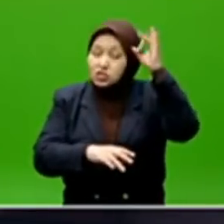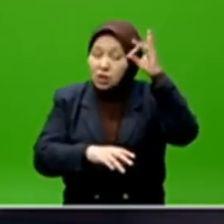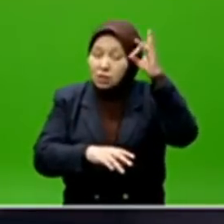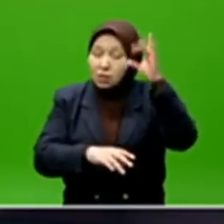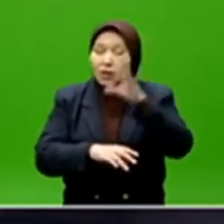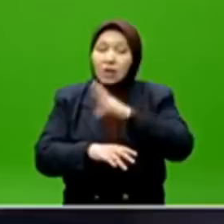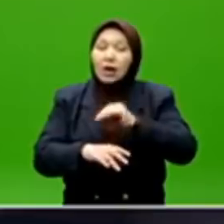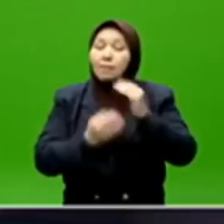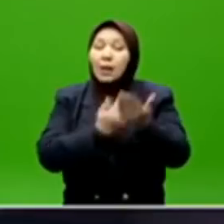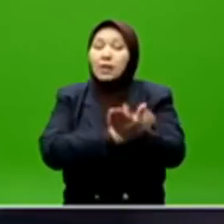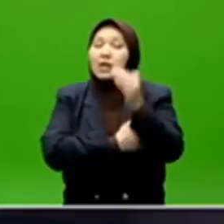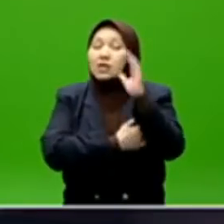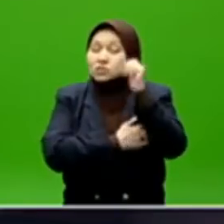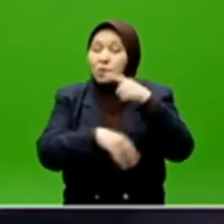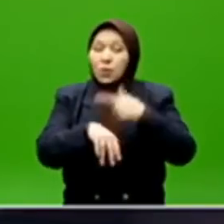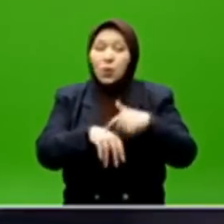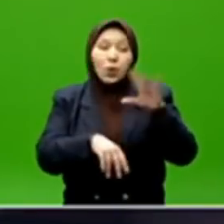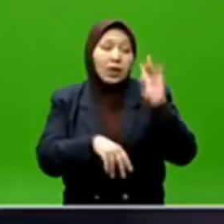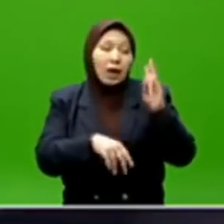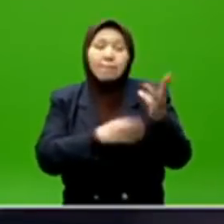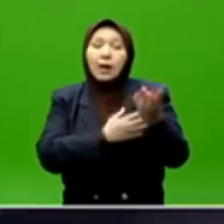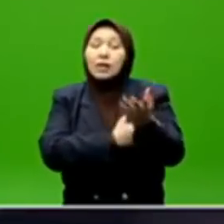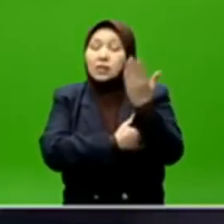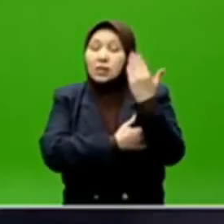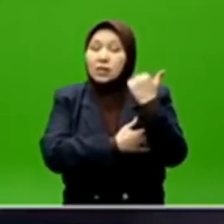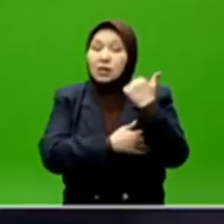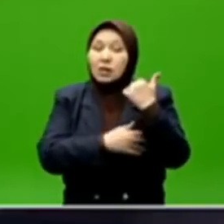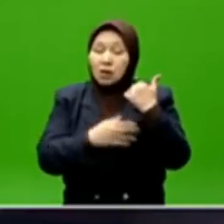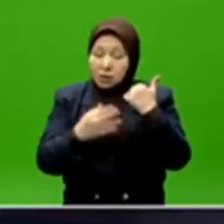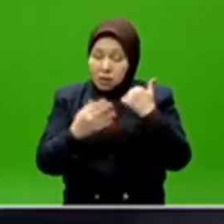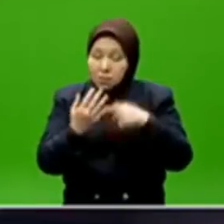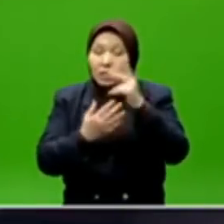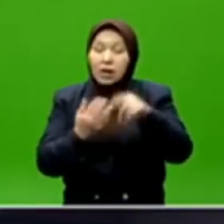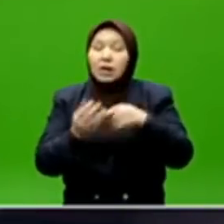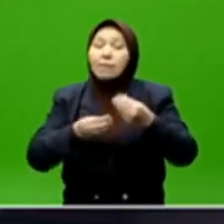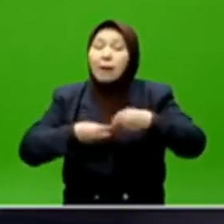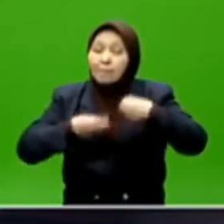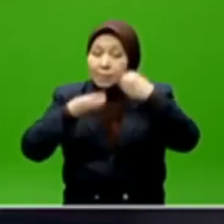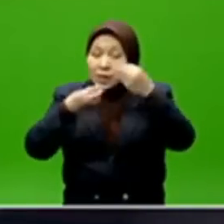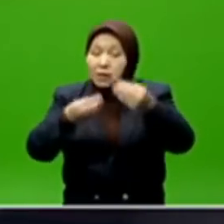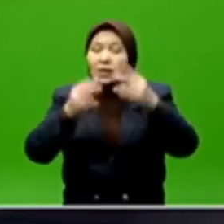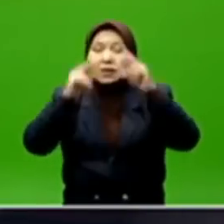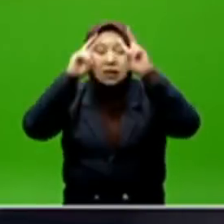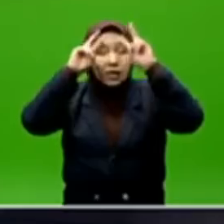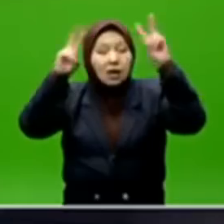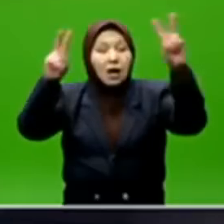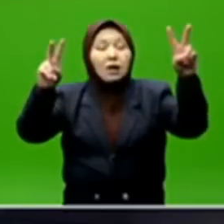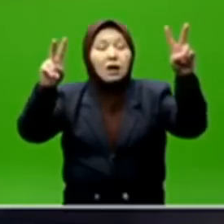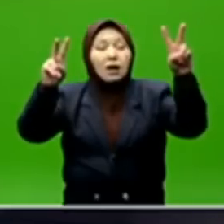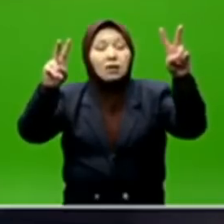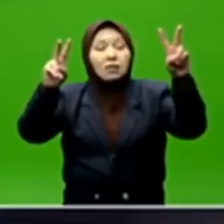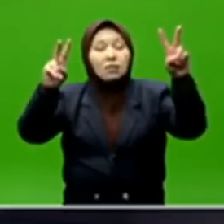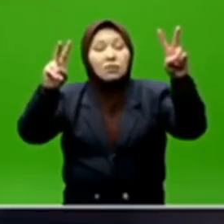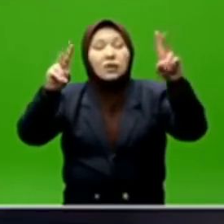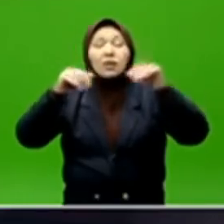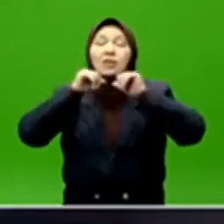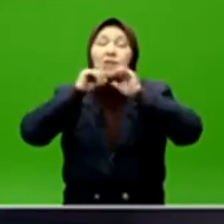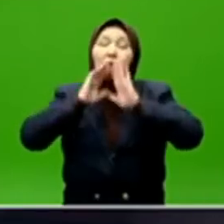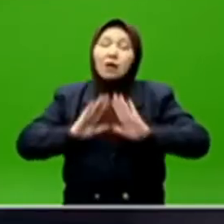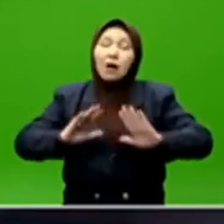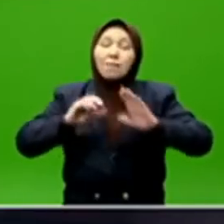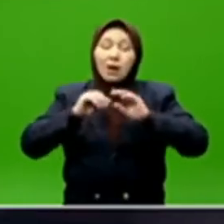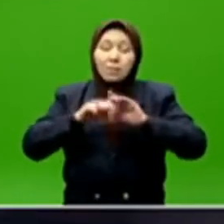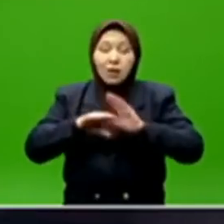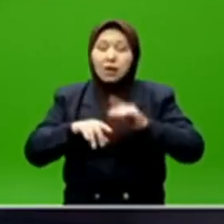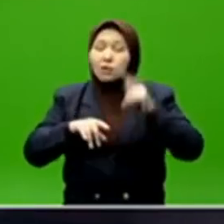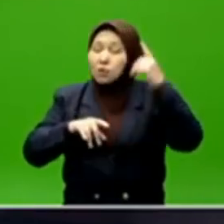juga pagi esok pada jam 6 pagi. Rancangan ini kita harapkan memberi ketenangan, ketenteraman kepada tuan-tuan, dan